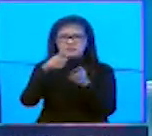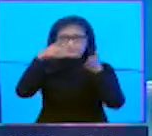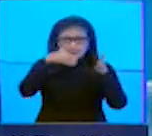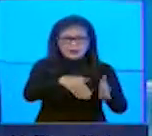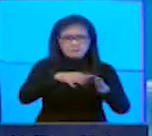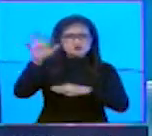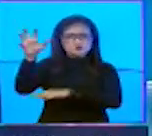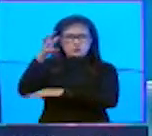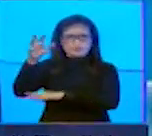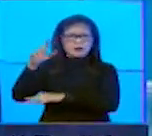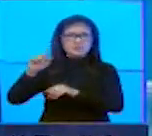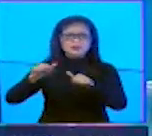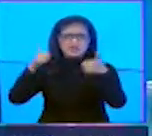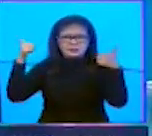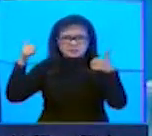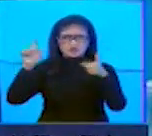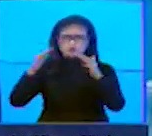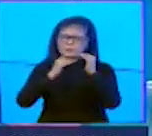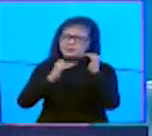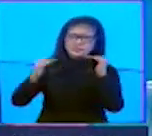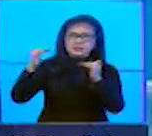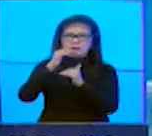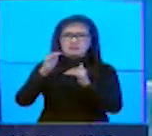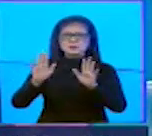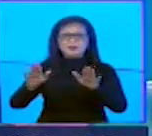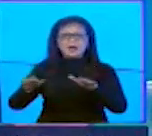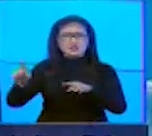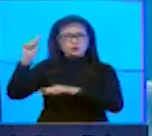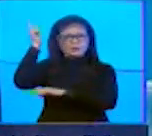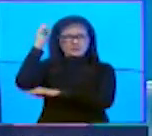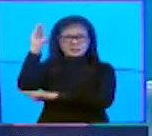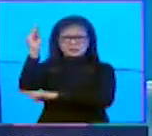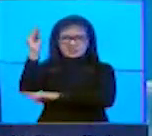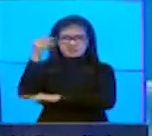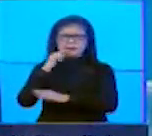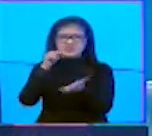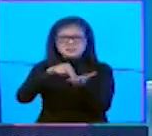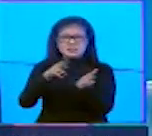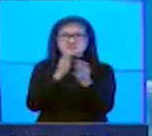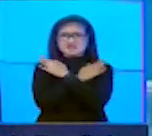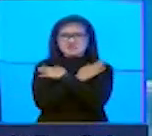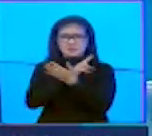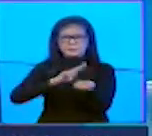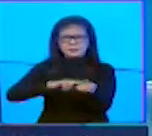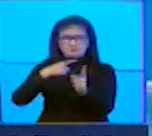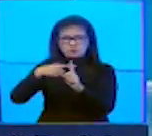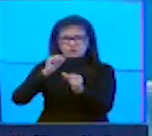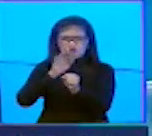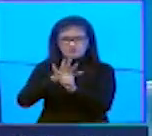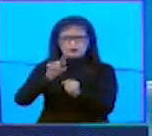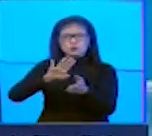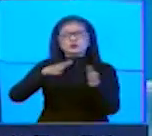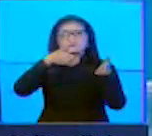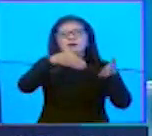Tangerang Selatan meningkat. Sementara ini, Pemprov DKI Jakarta mengizinkan jenazah pasien positif corona dimakamkan di luar TPU Pondok